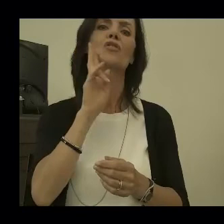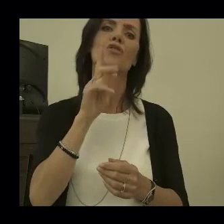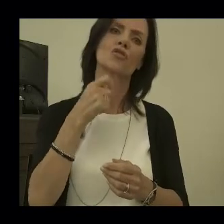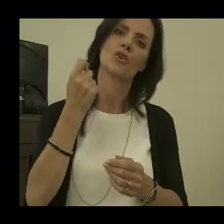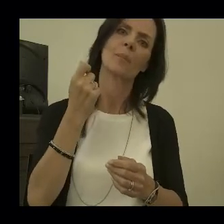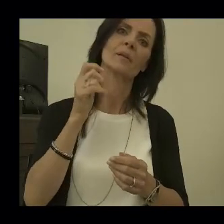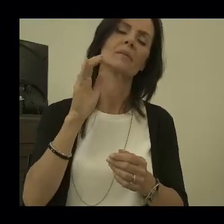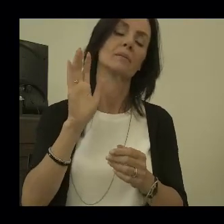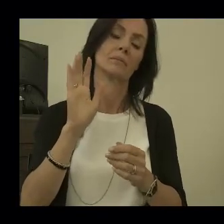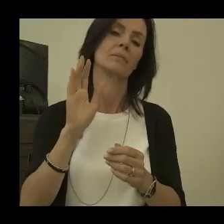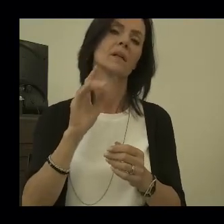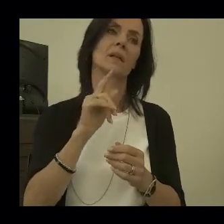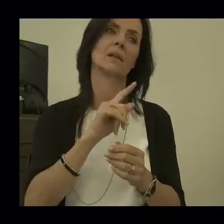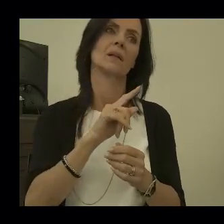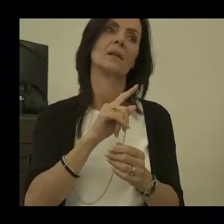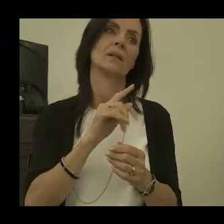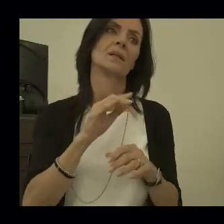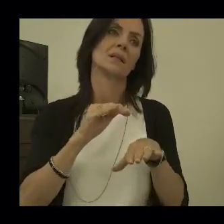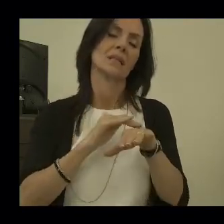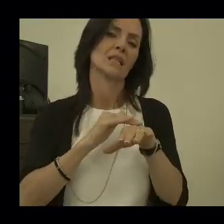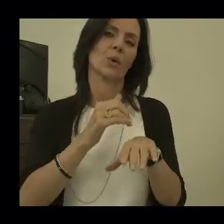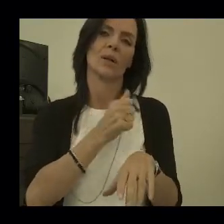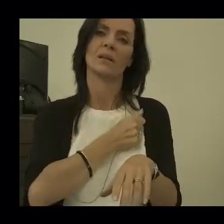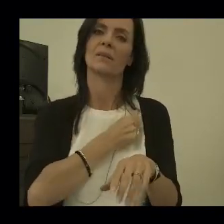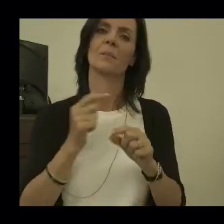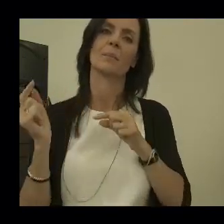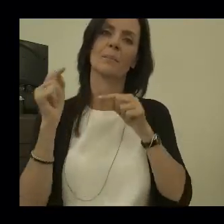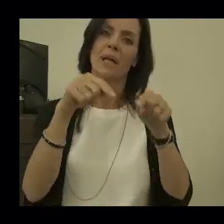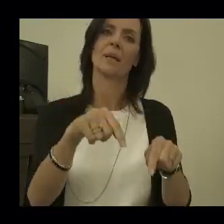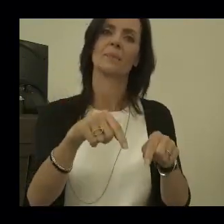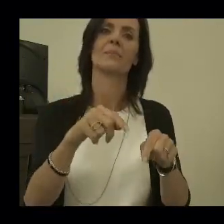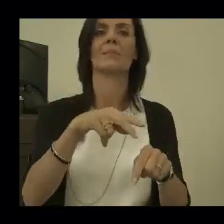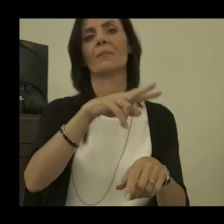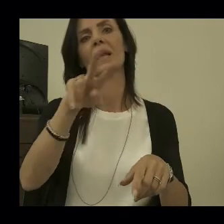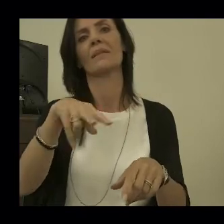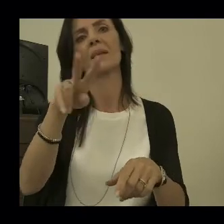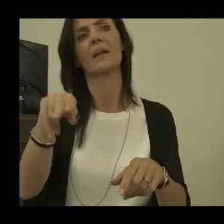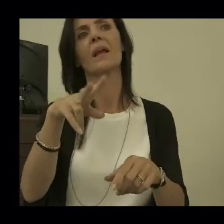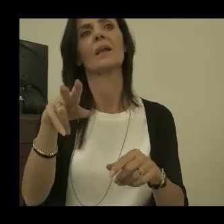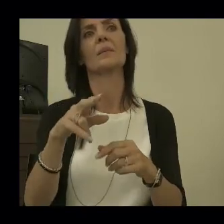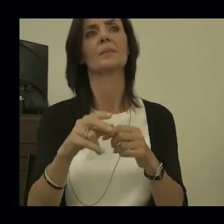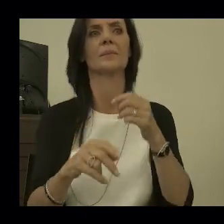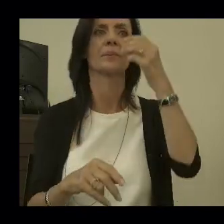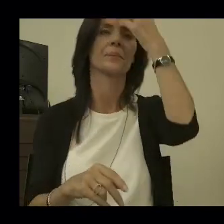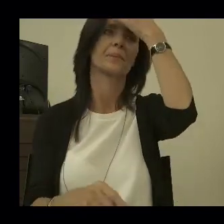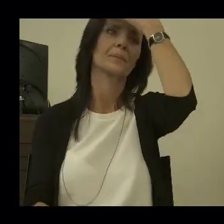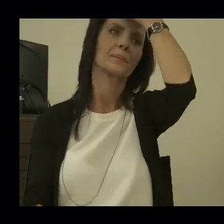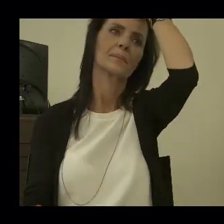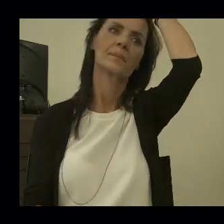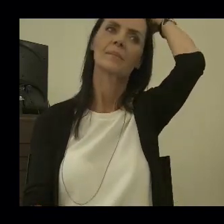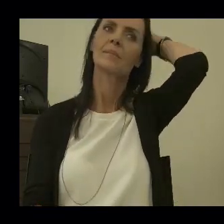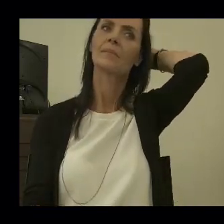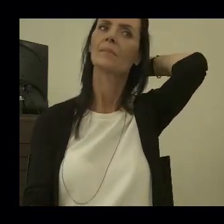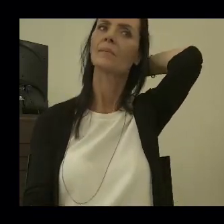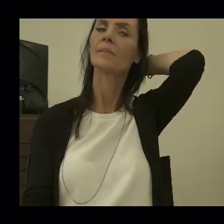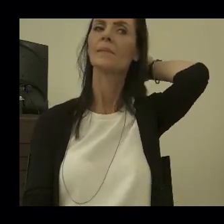שבת, בעיקר בשבתות, תסלחו לי הדתיים פה, מגיעים לכאן לטייל. הם מגיעים ברגל, לא ברגל מותר.